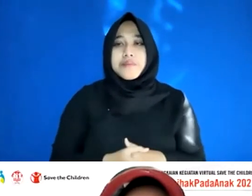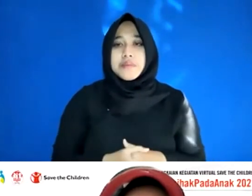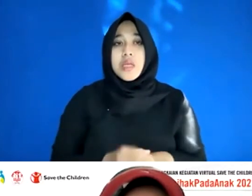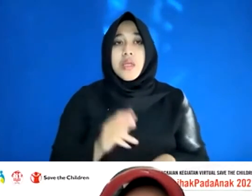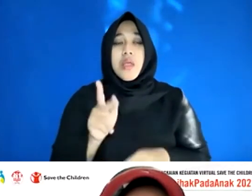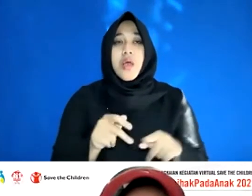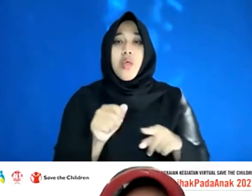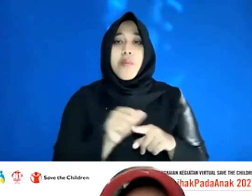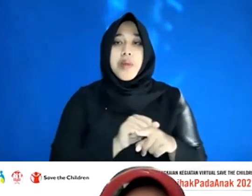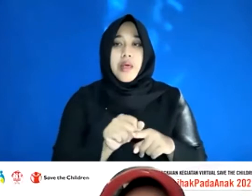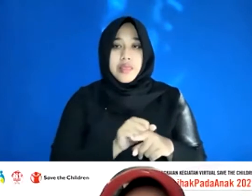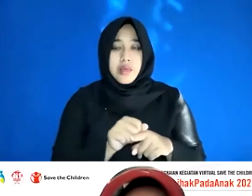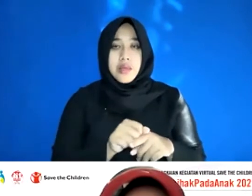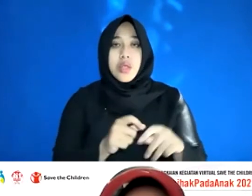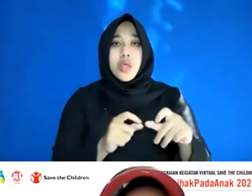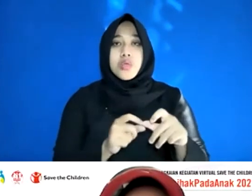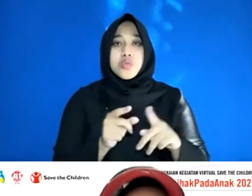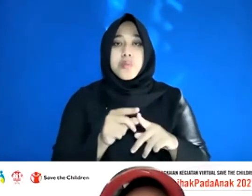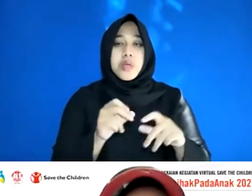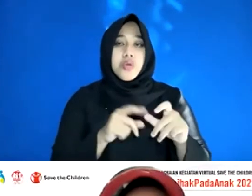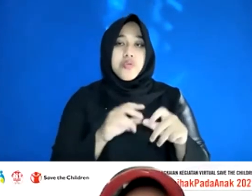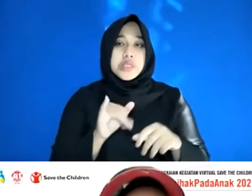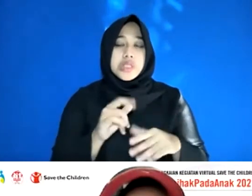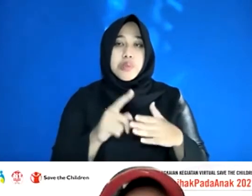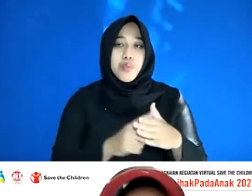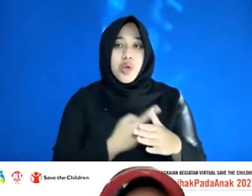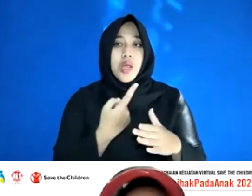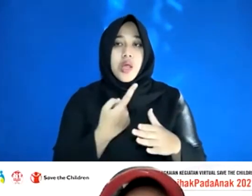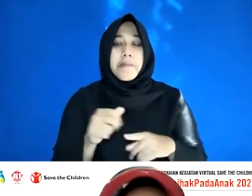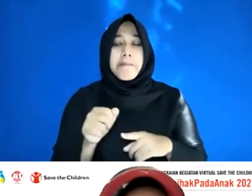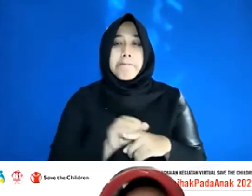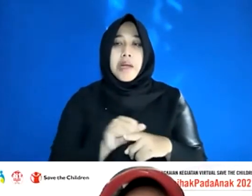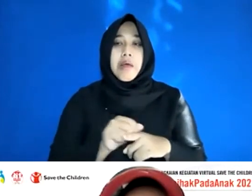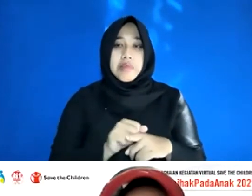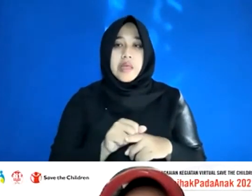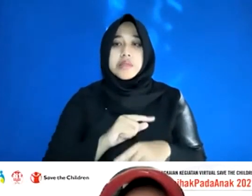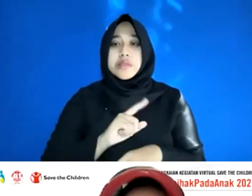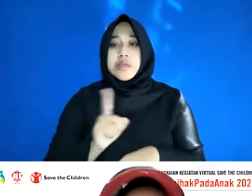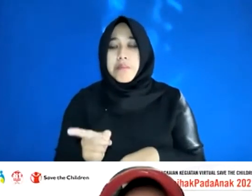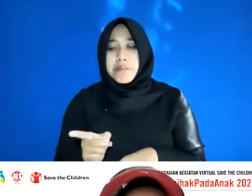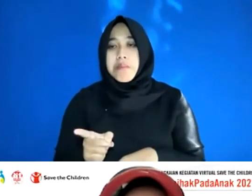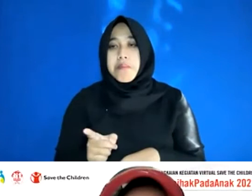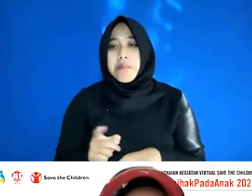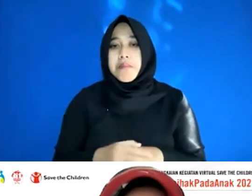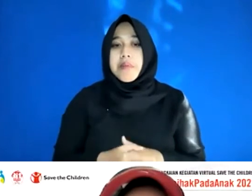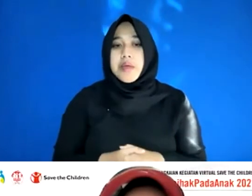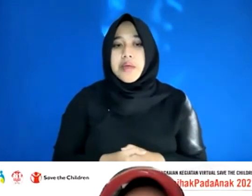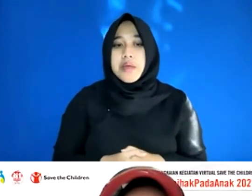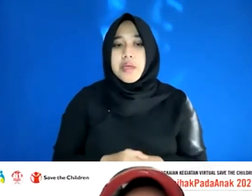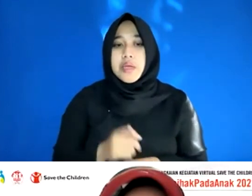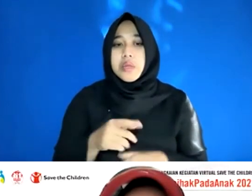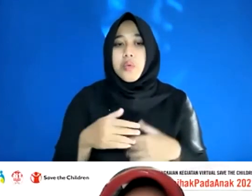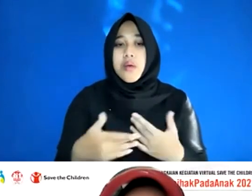praktikum, supervisinya mulai praktikum sampai pos praktikum. Nah,